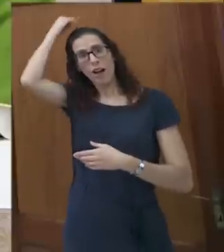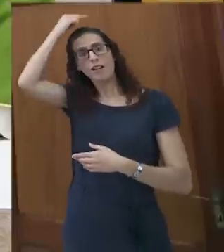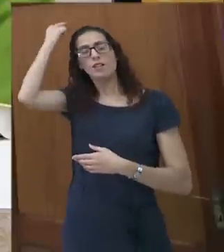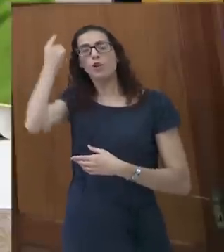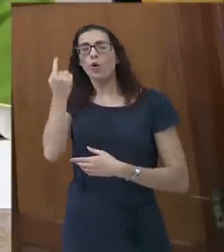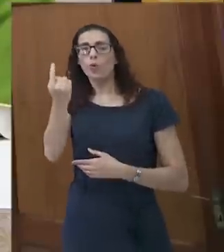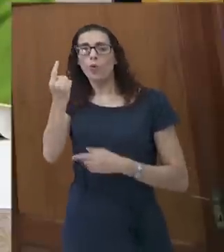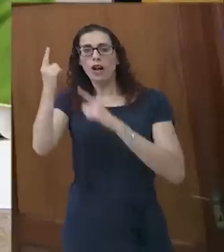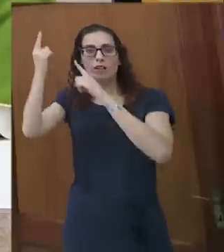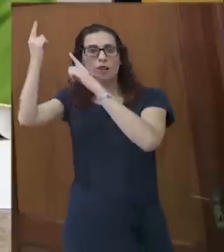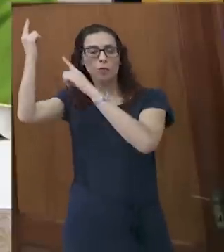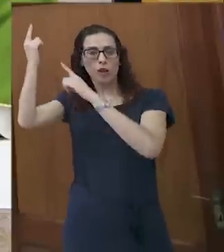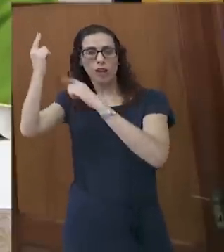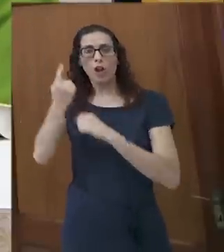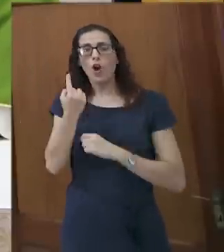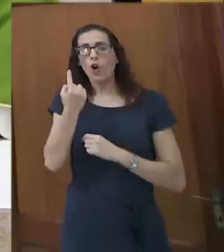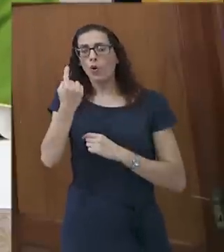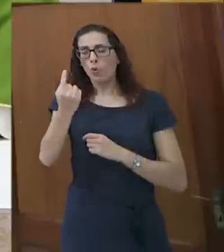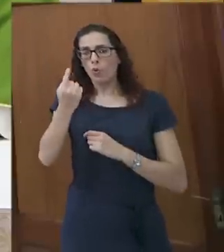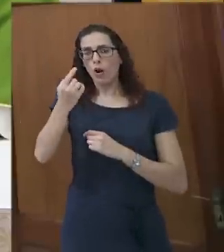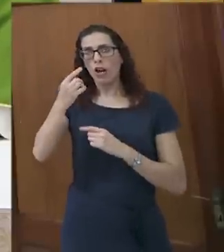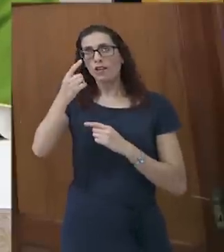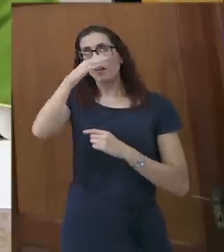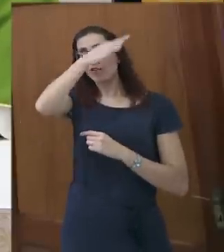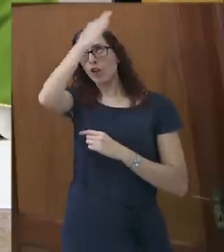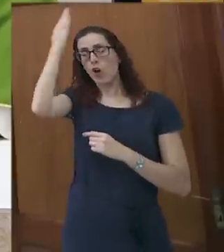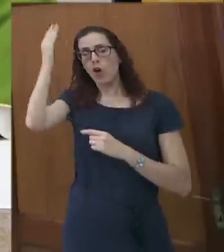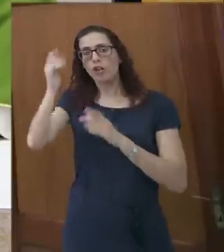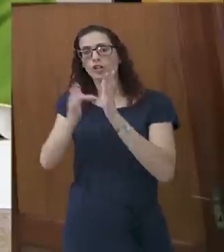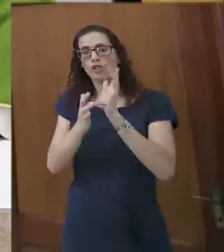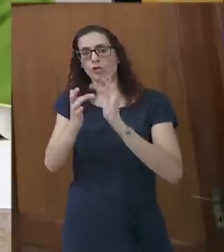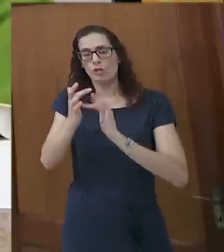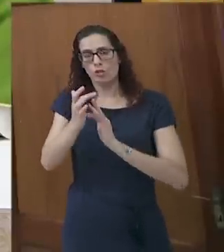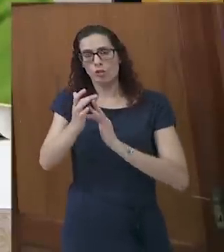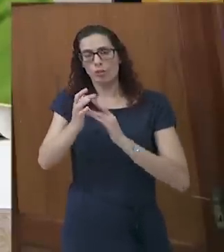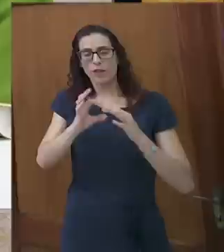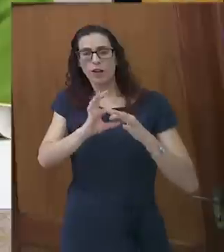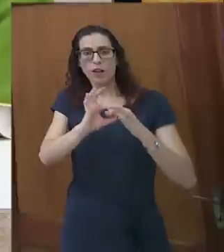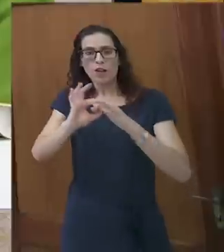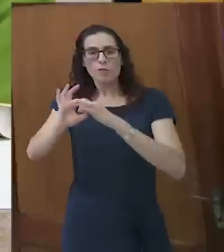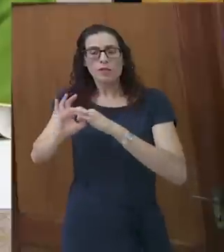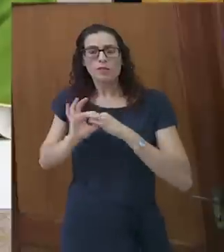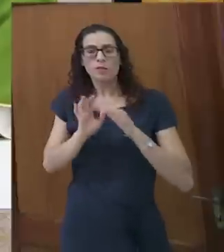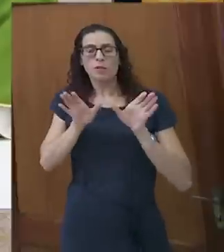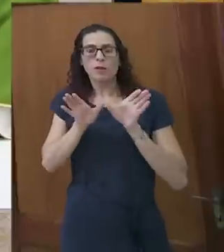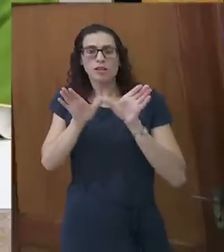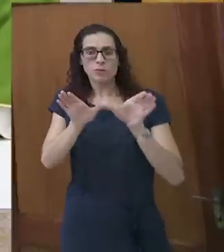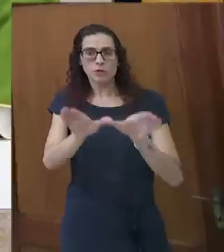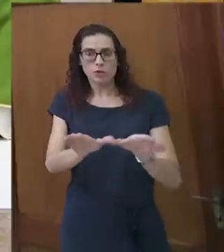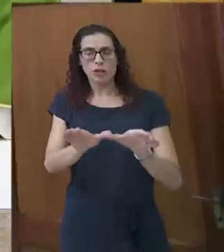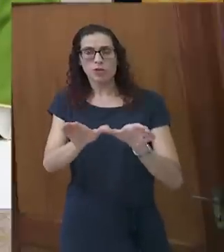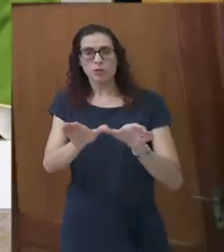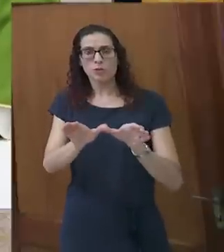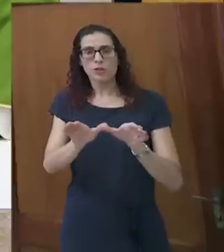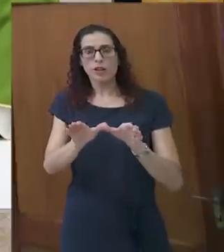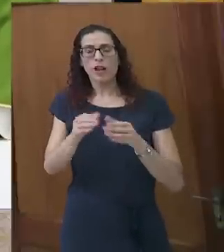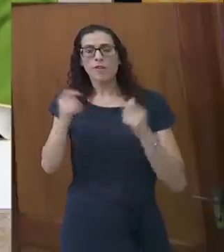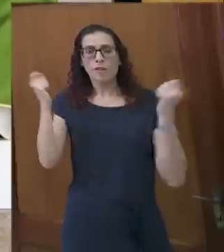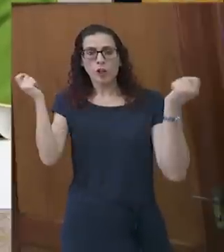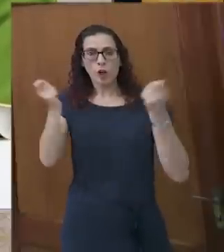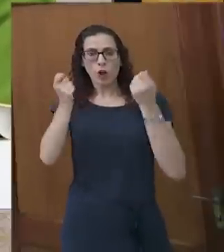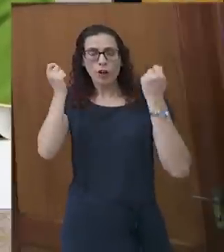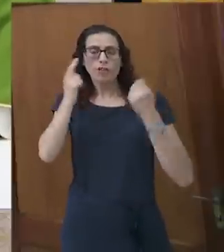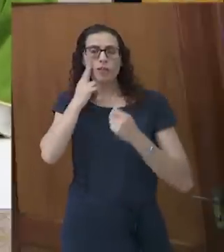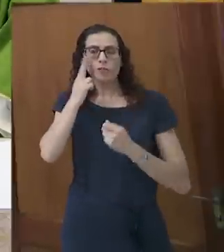qaddis, inti wahdek mulej, inti wahdek il-Loli Ġesu Kristu, mal-Ispirtu Santu,